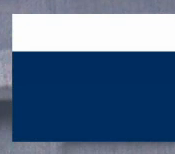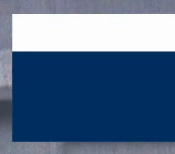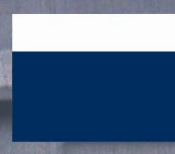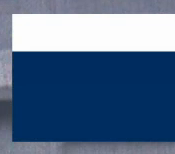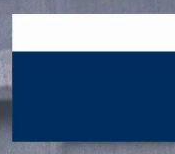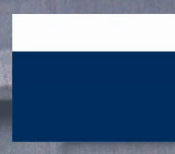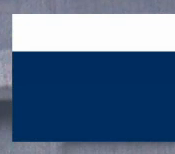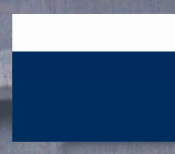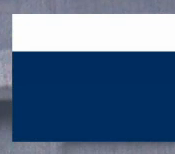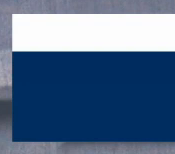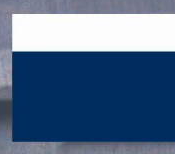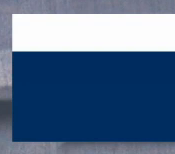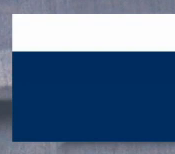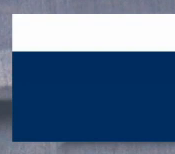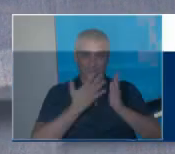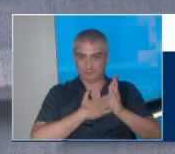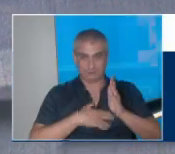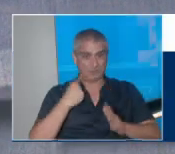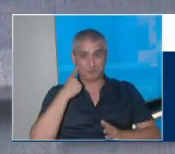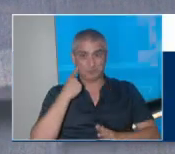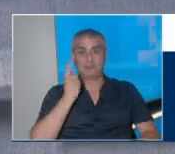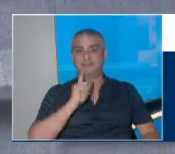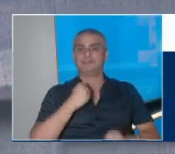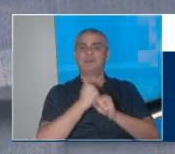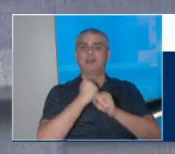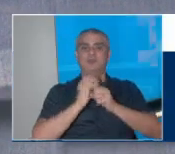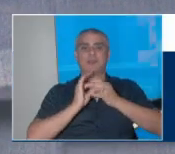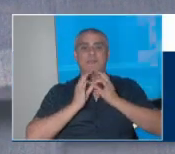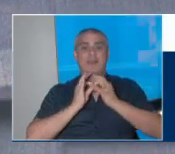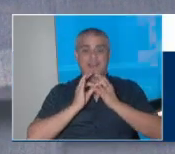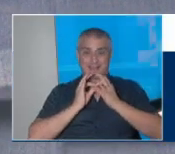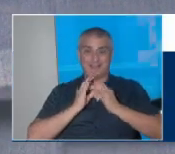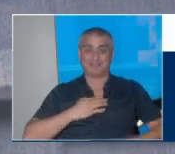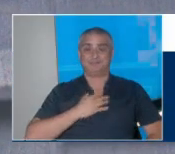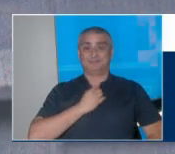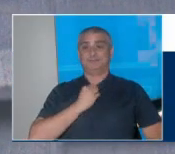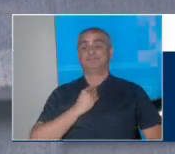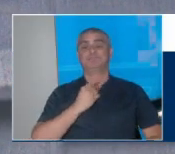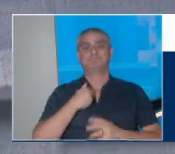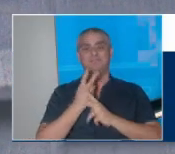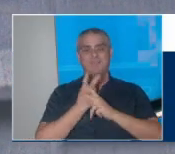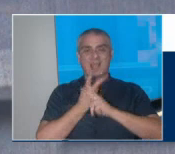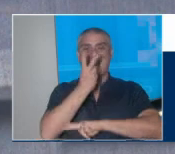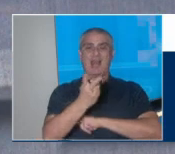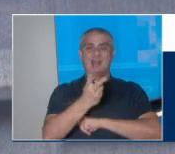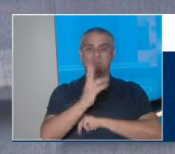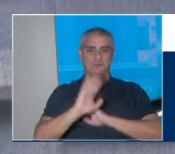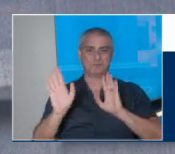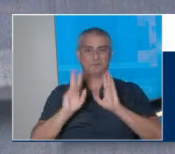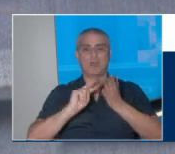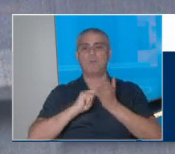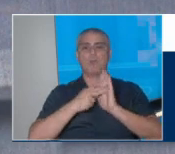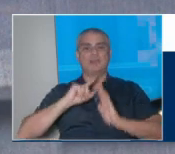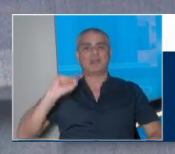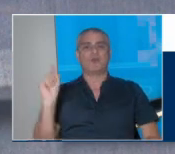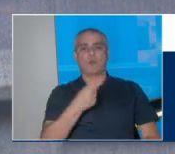יותר פוליטיקאים. אם תרצו לשמוע אתם, אתם תוכלו לעשות את זה ברשתות החברתיות. עלינו שלב, המערכת הפוליטית